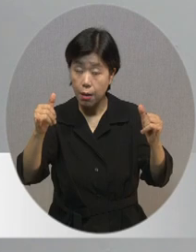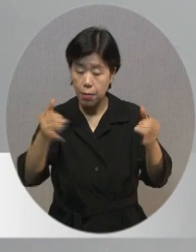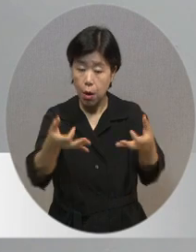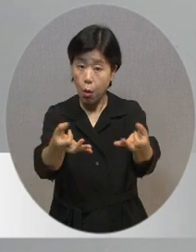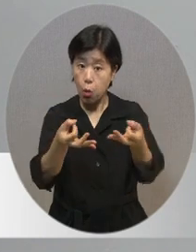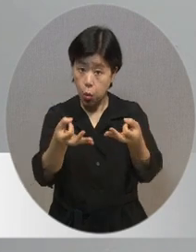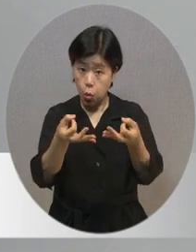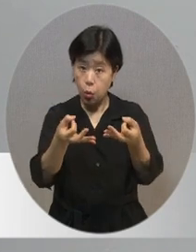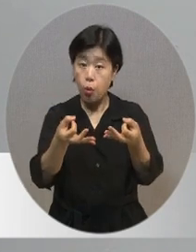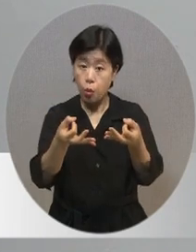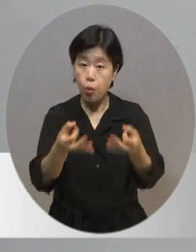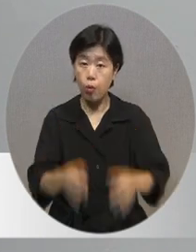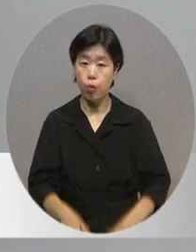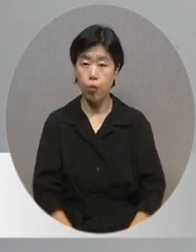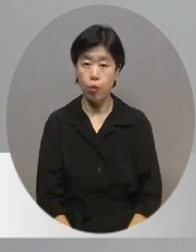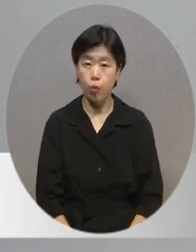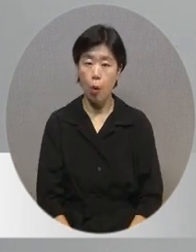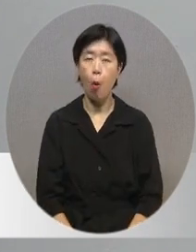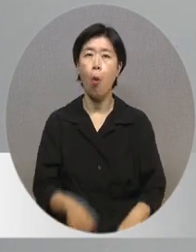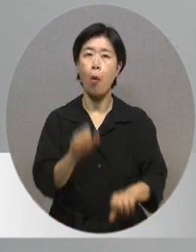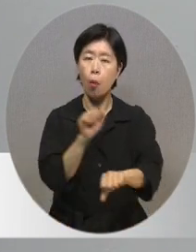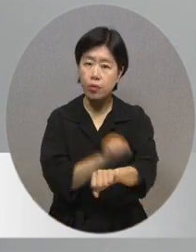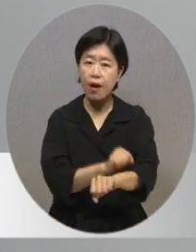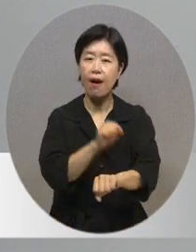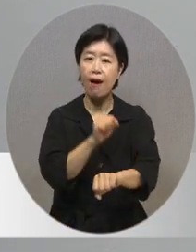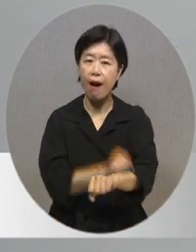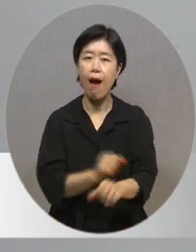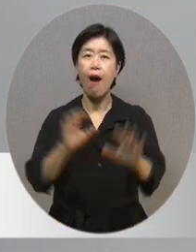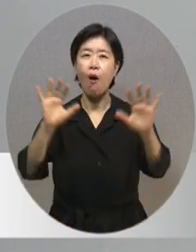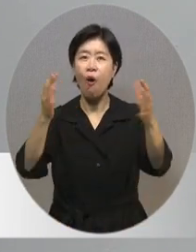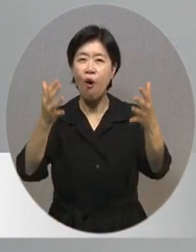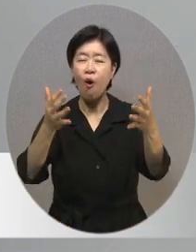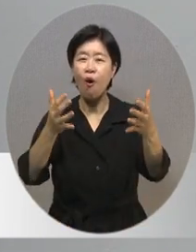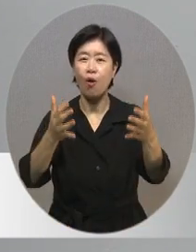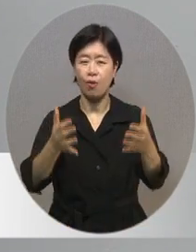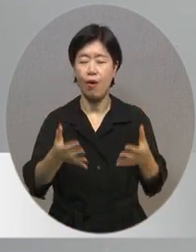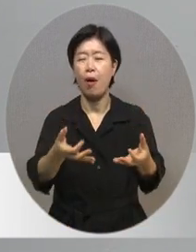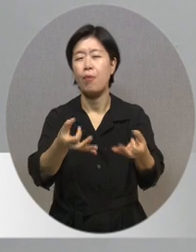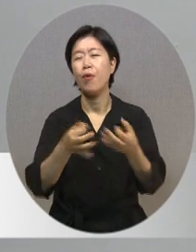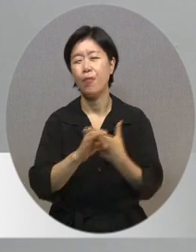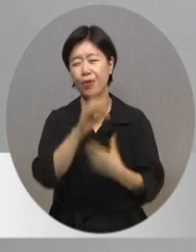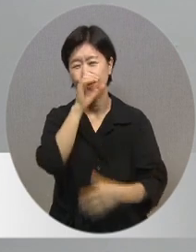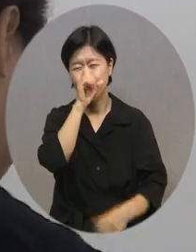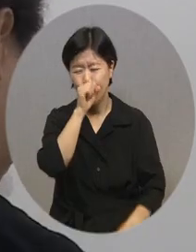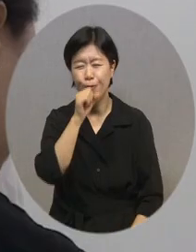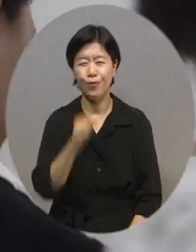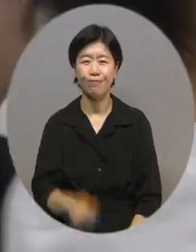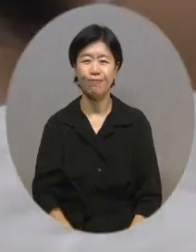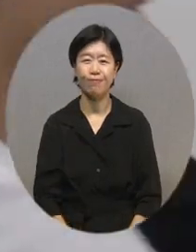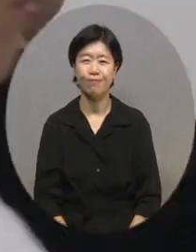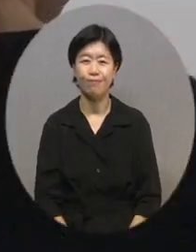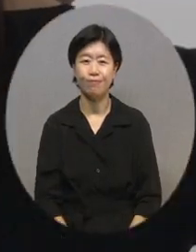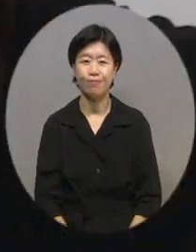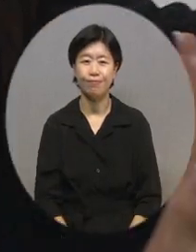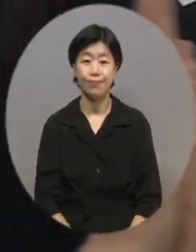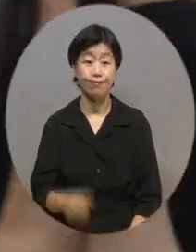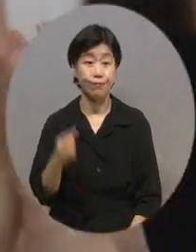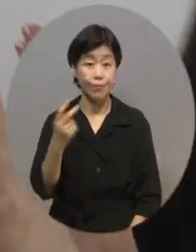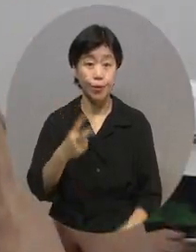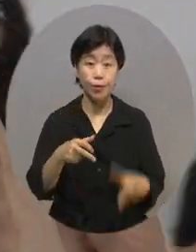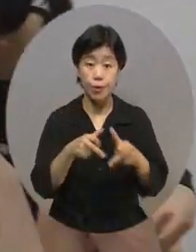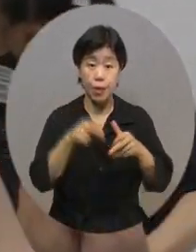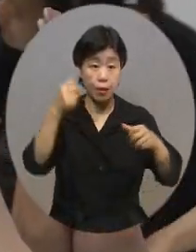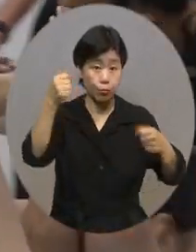보시고 장애의 그 무용수들도 굉장히 잘하는구나 그걸 느꼈으면 좋겠대요. 아울러 장애